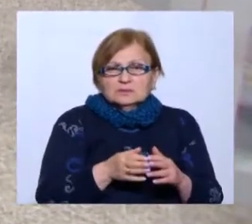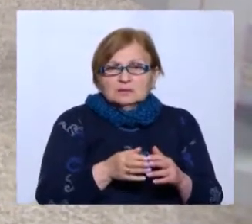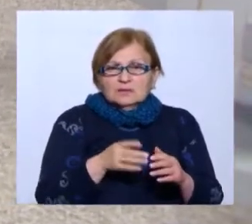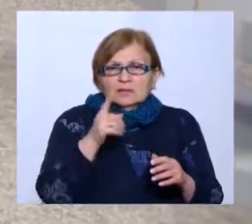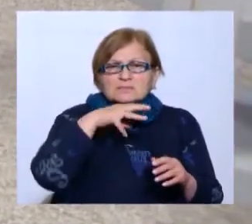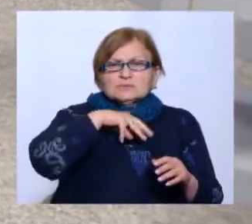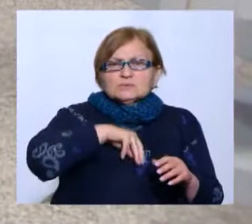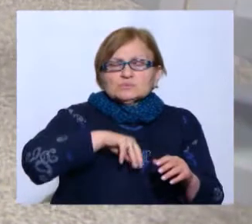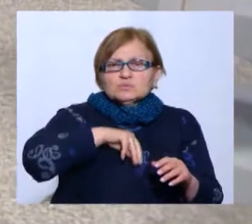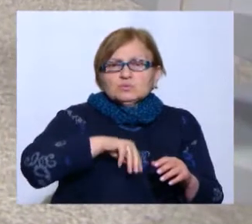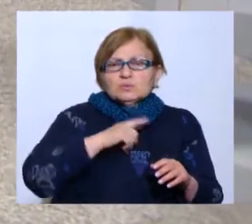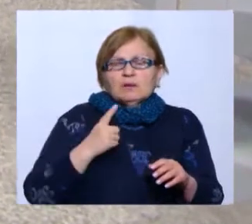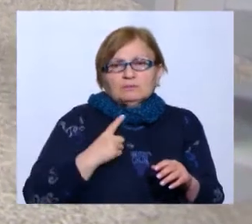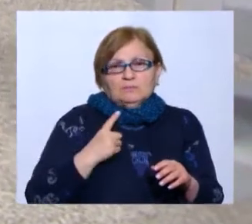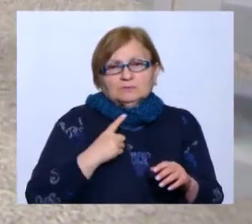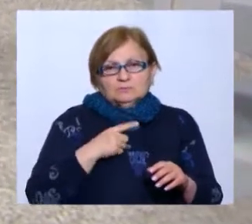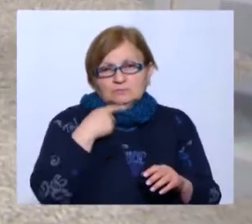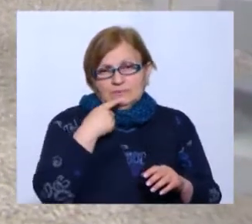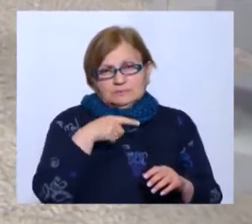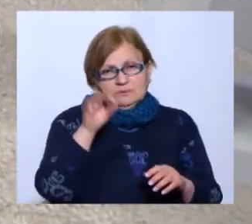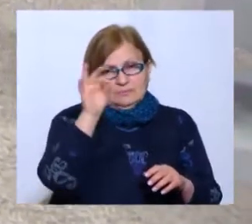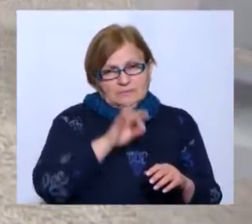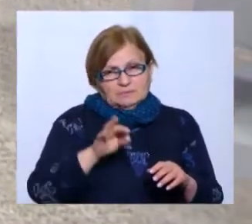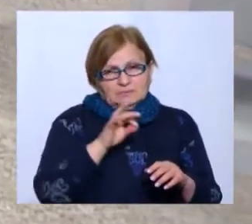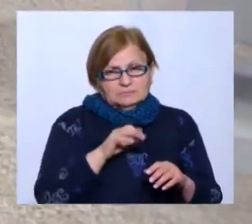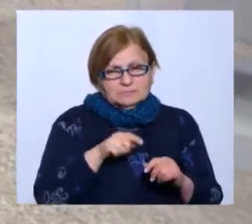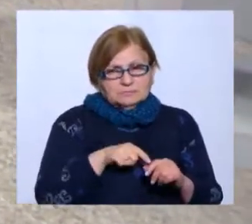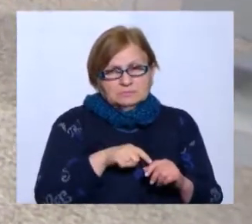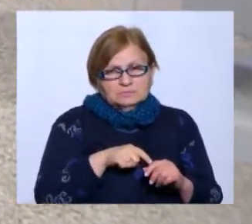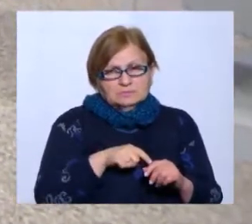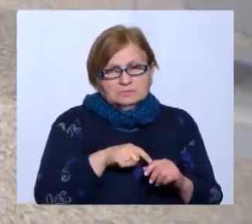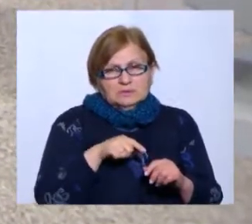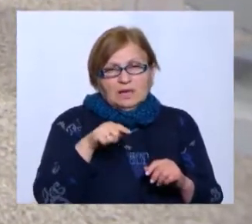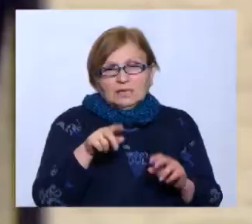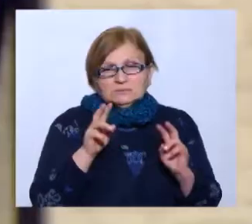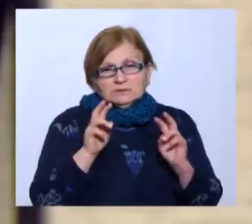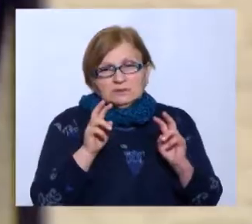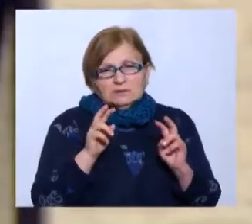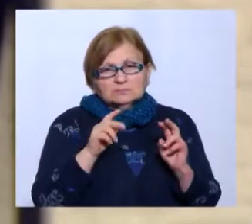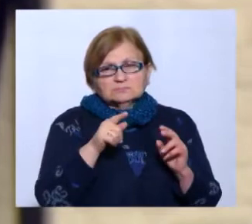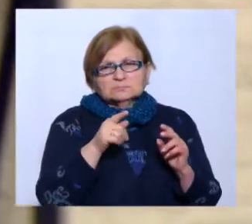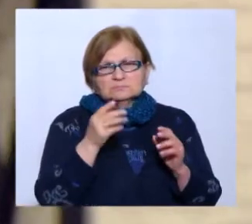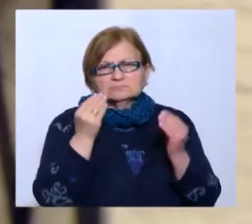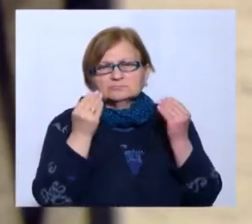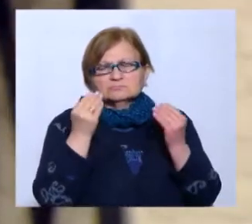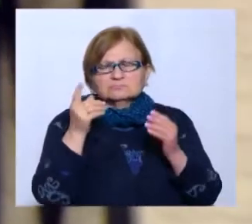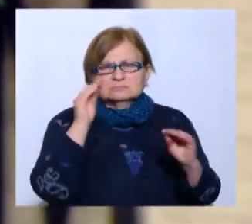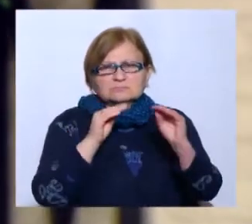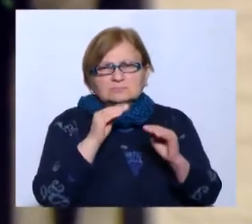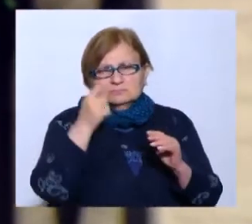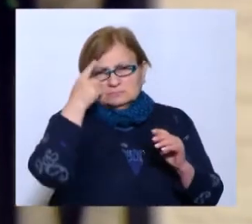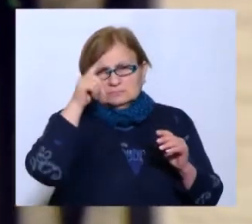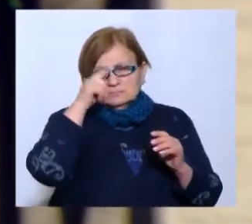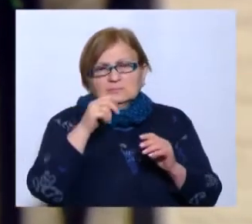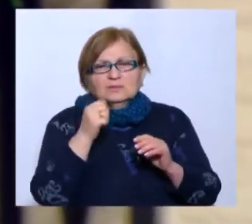Სულიერ მარტოობაზე საუბრობს ა გალაქტიონ ტაბიძე. Ამ თემაზე შექმნილ შედევრთაგან კიდევ ერთი